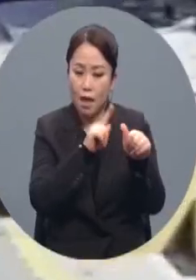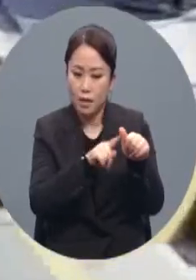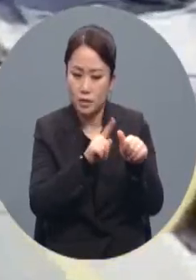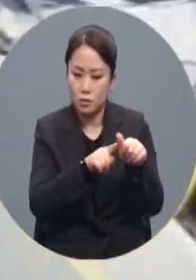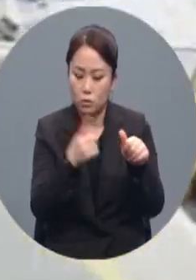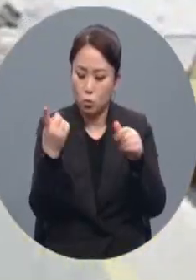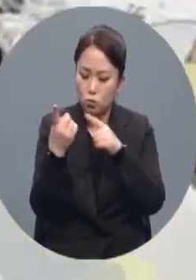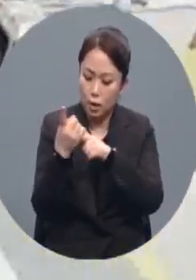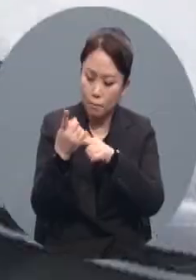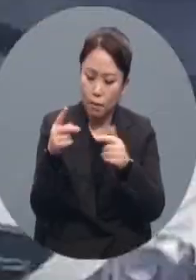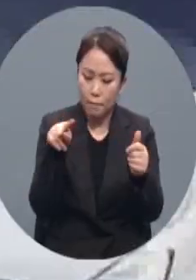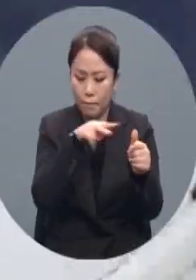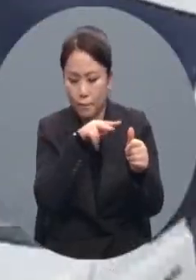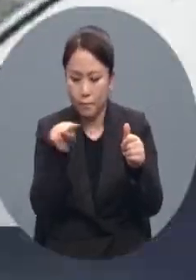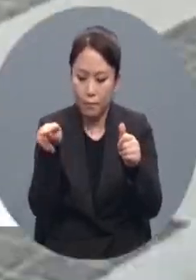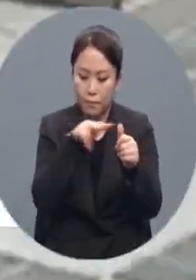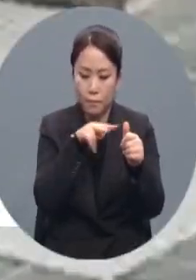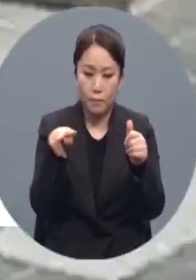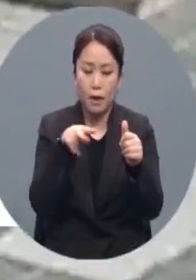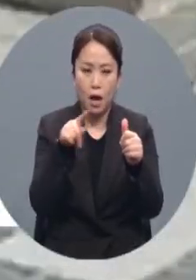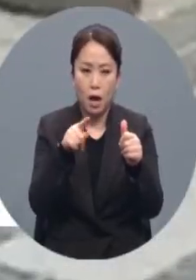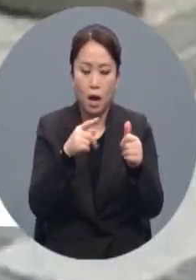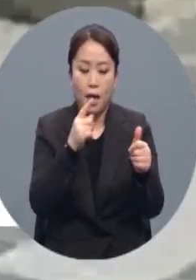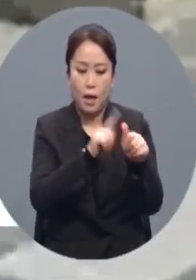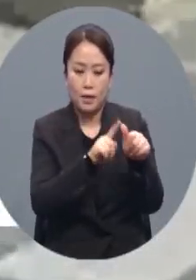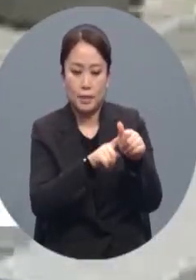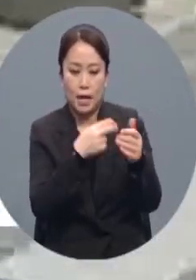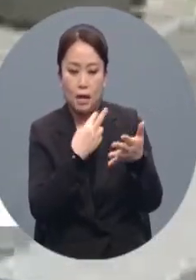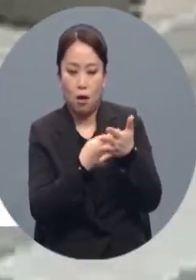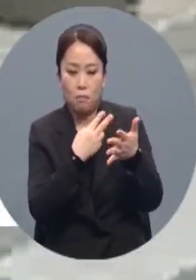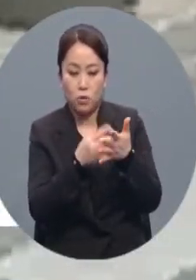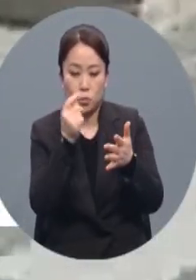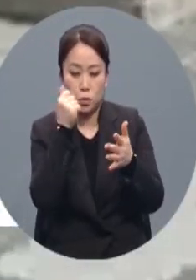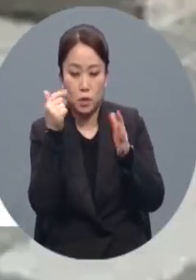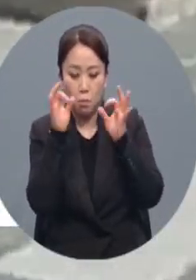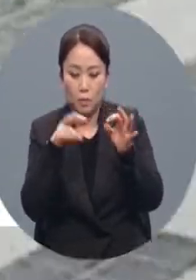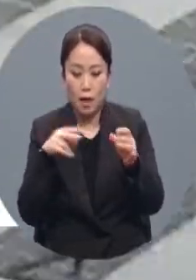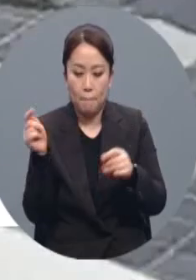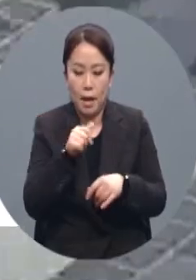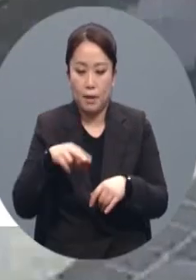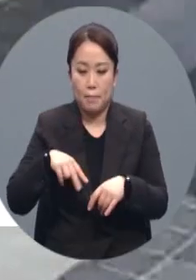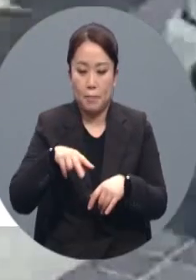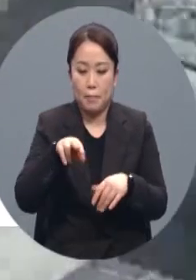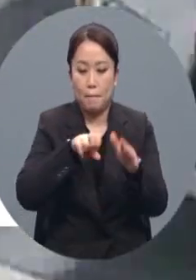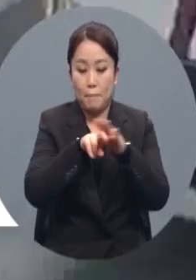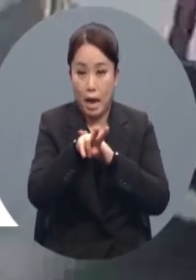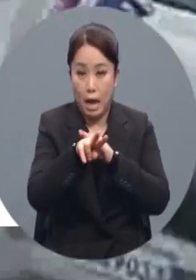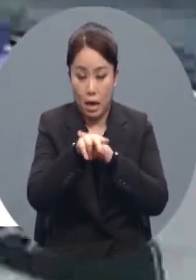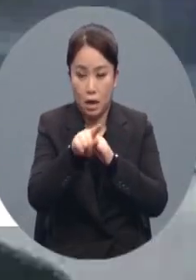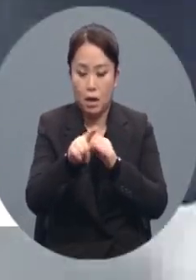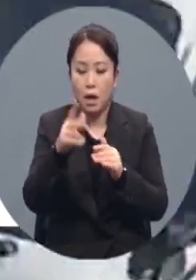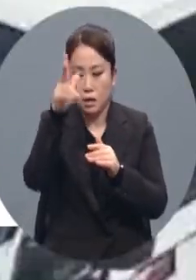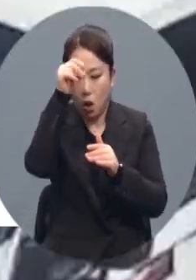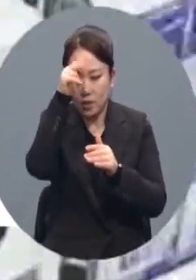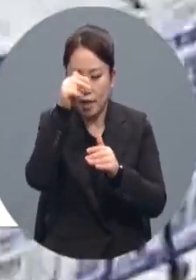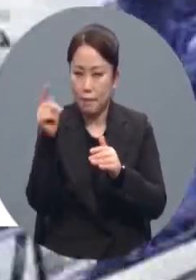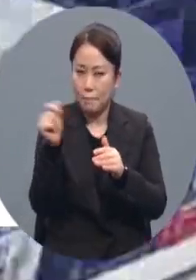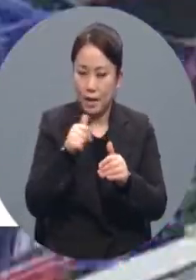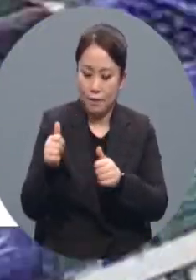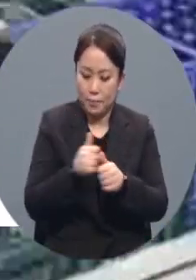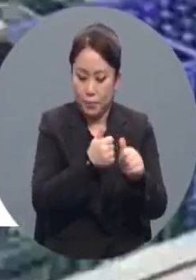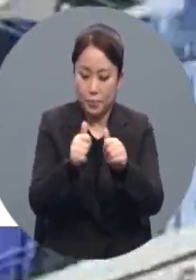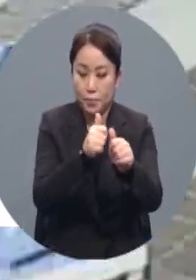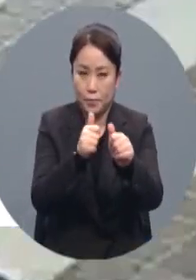번갈아 쳐다봅니다. A씨가 건물 유리창으로 눈치를 보며 빠른 걸음으로 달아나기 시작하고 경찰은 재빠르게